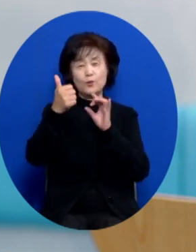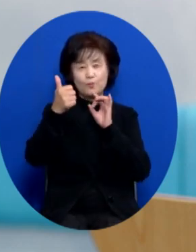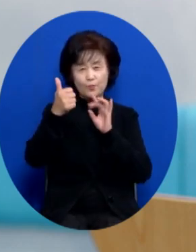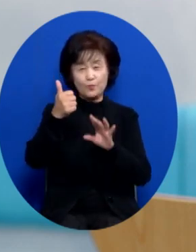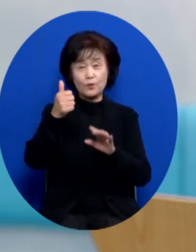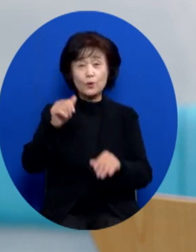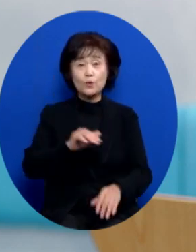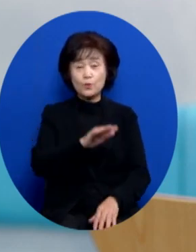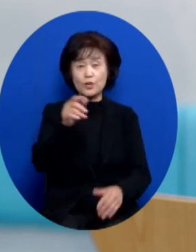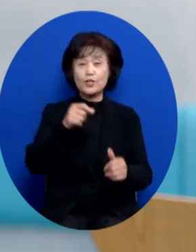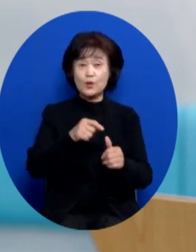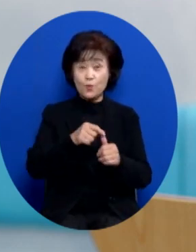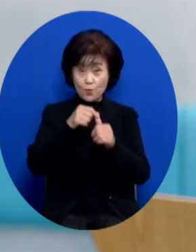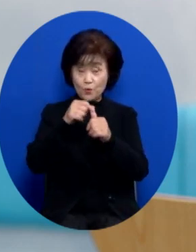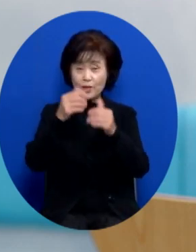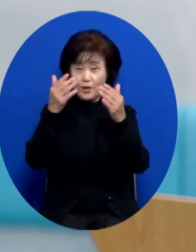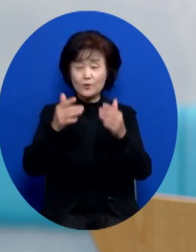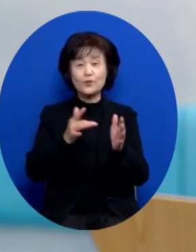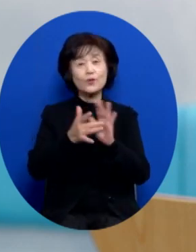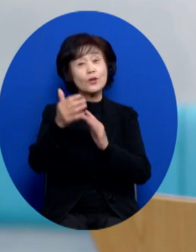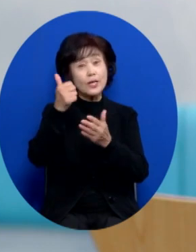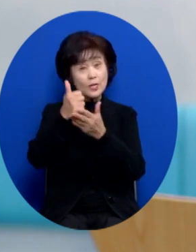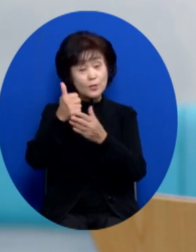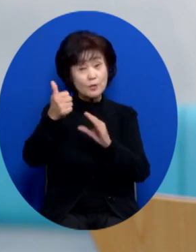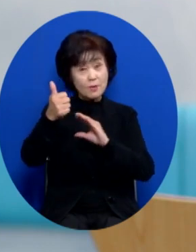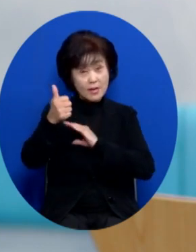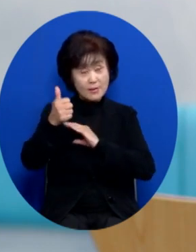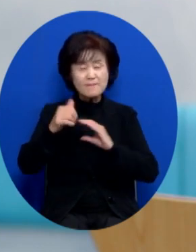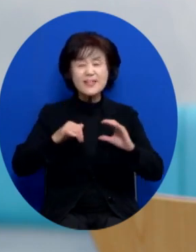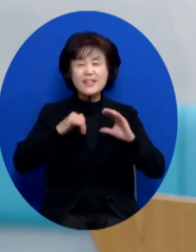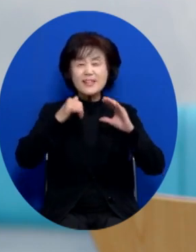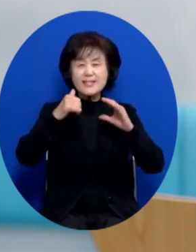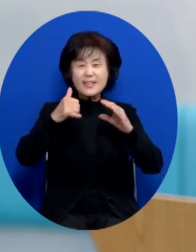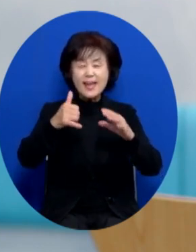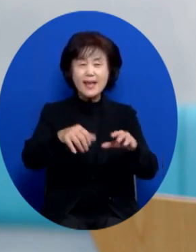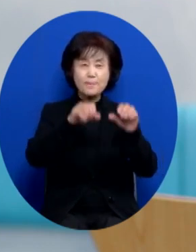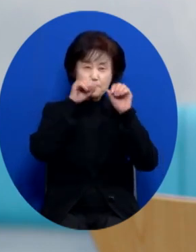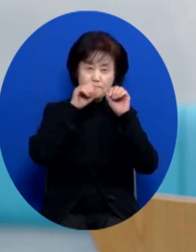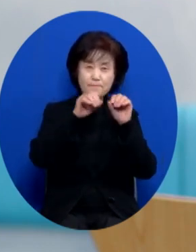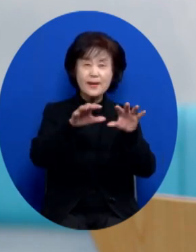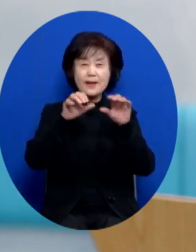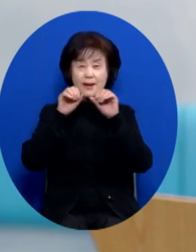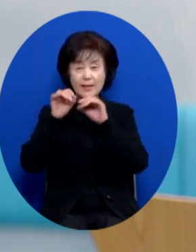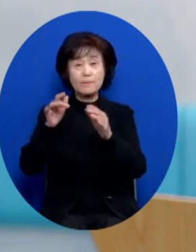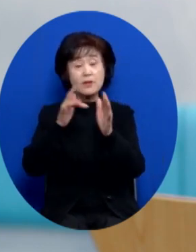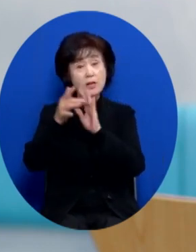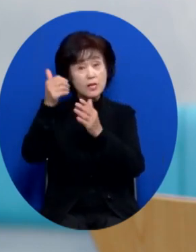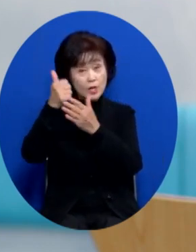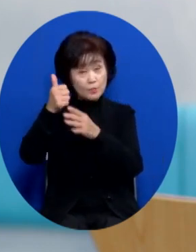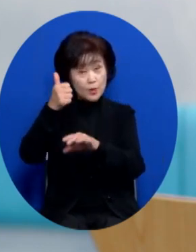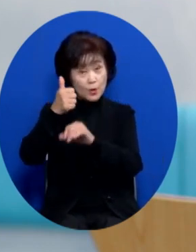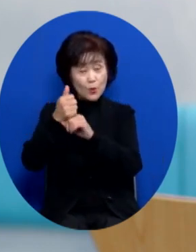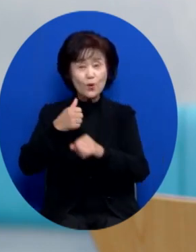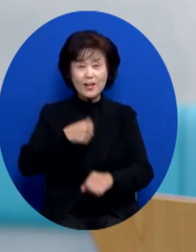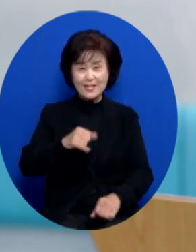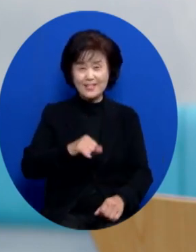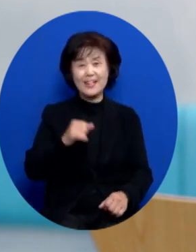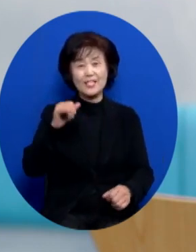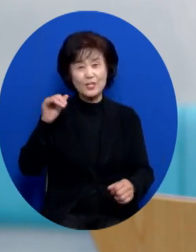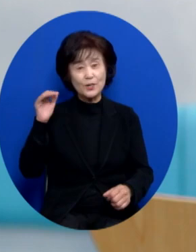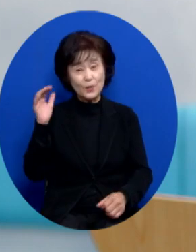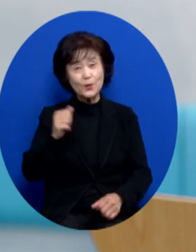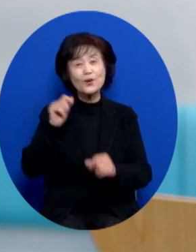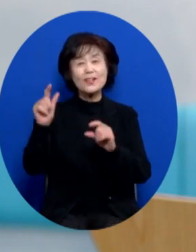우리를 구원하신 예수님의 이름을 세상에 전하며 예수님께 속한 자녀로 살아가는